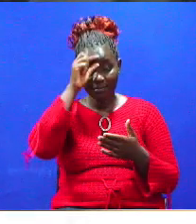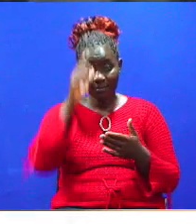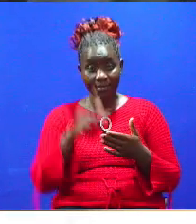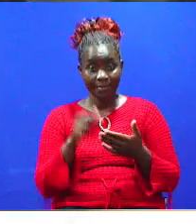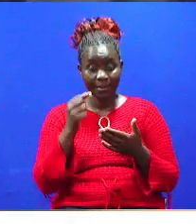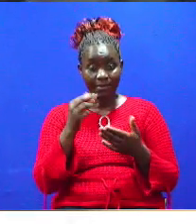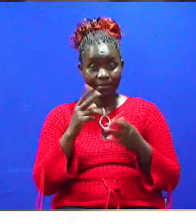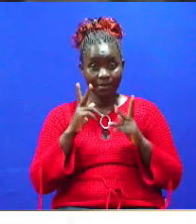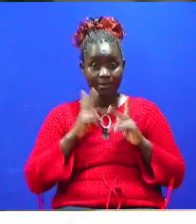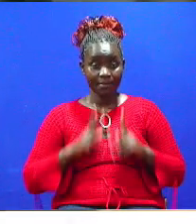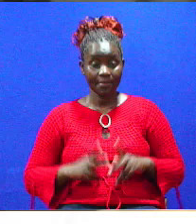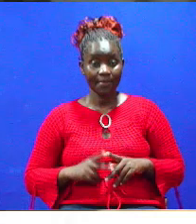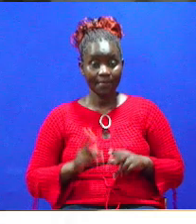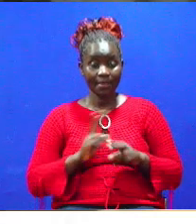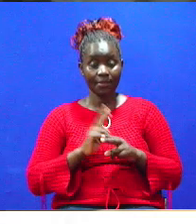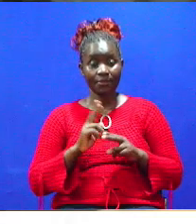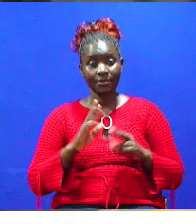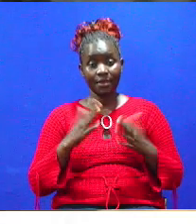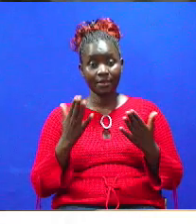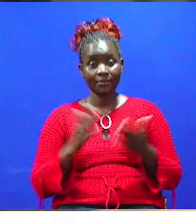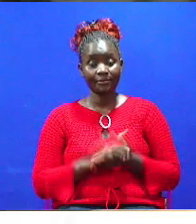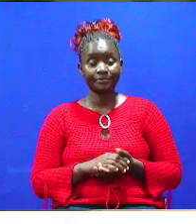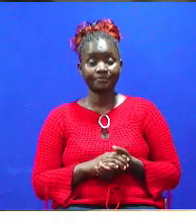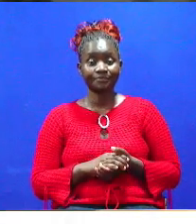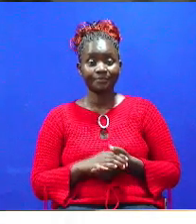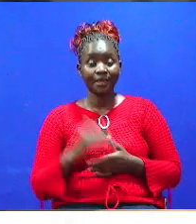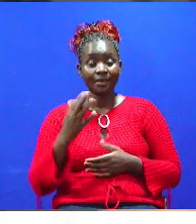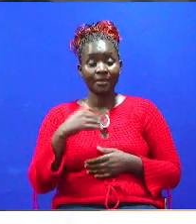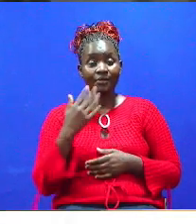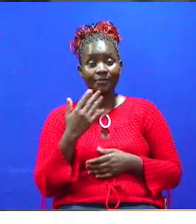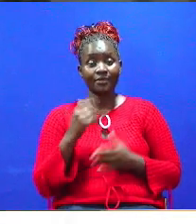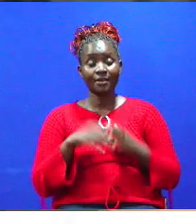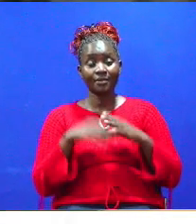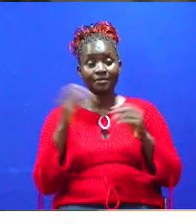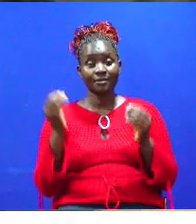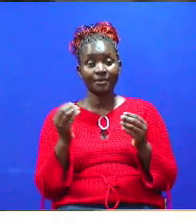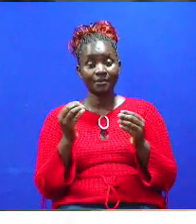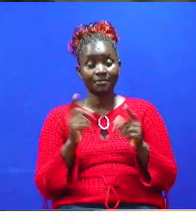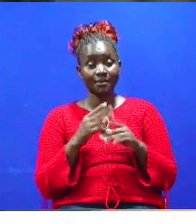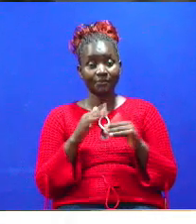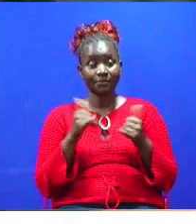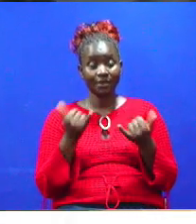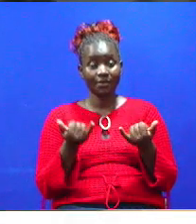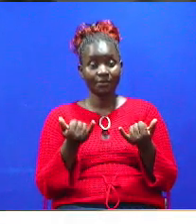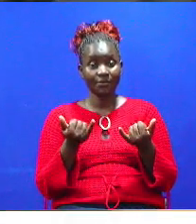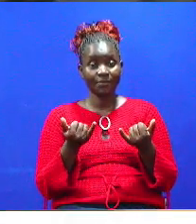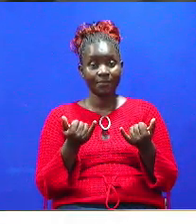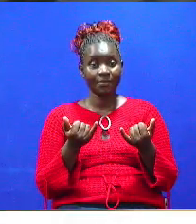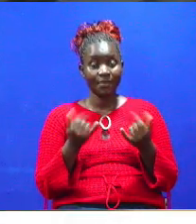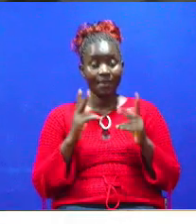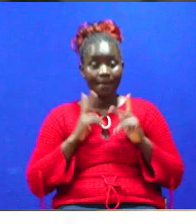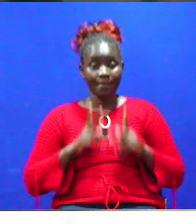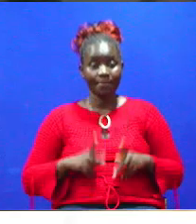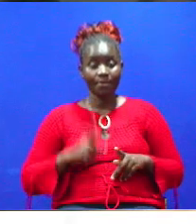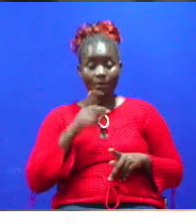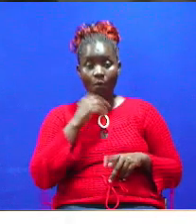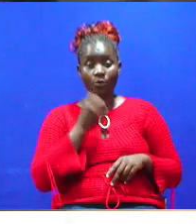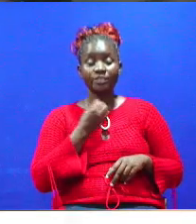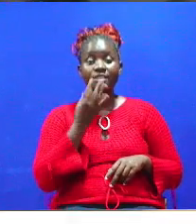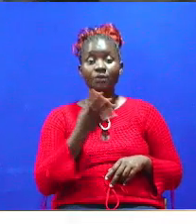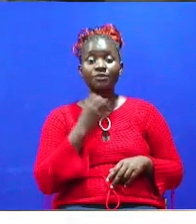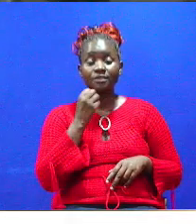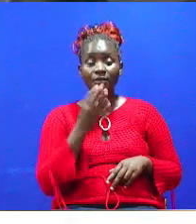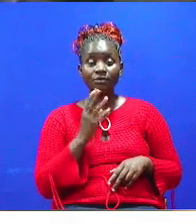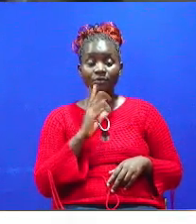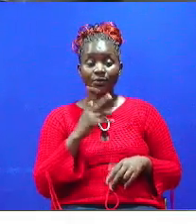inji chigo tumeka kregendo nge chaisko asebono abanta bakuoga mono ekere tu